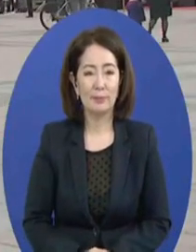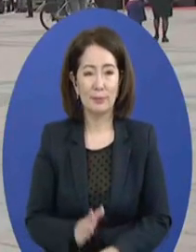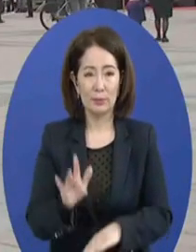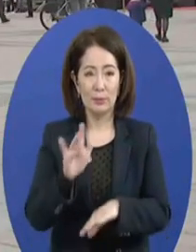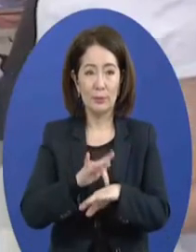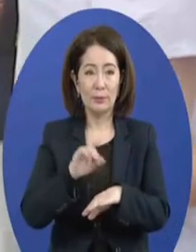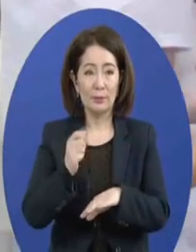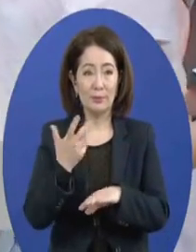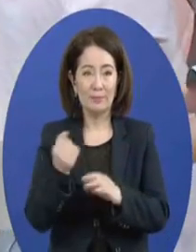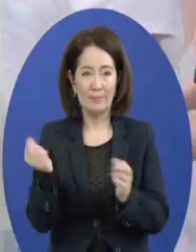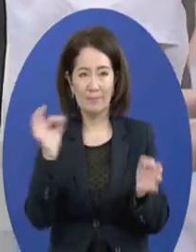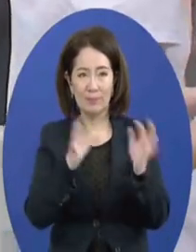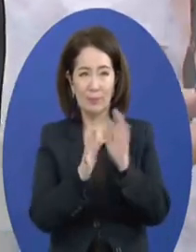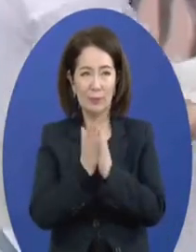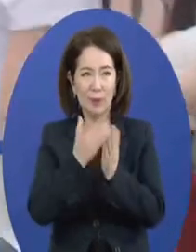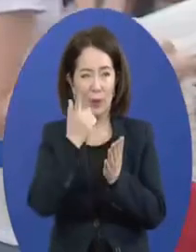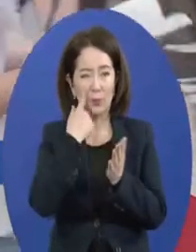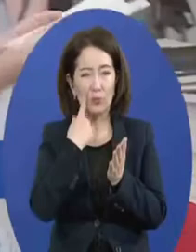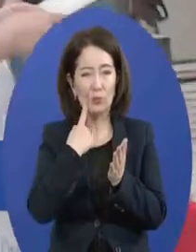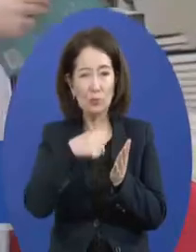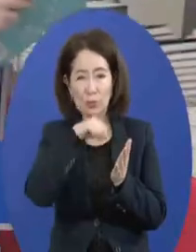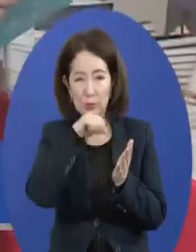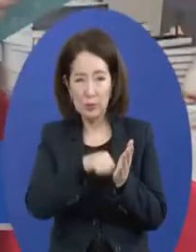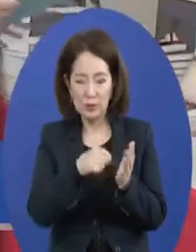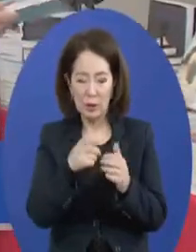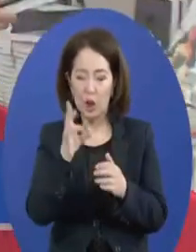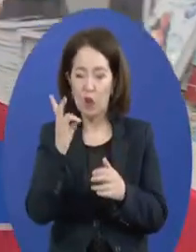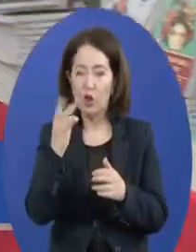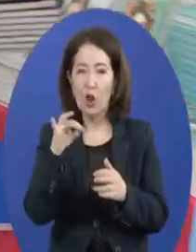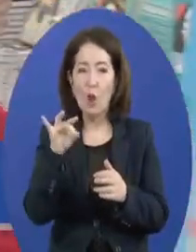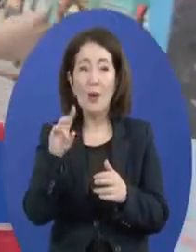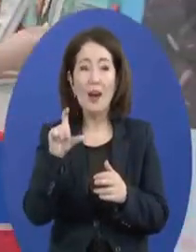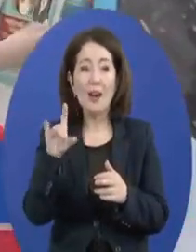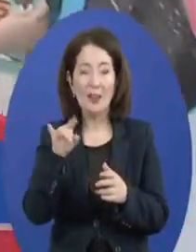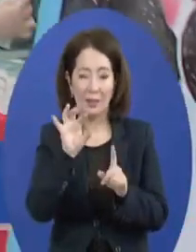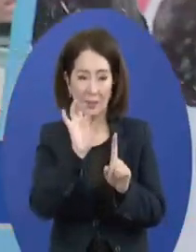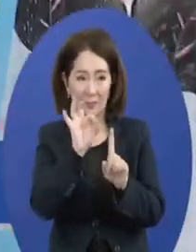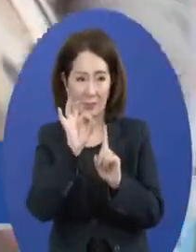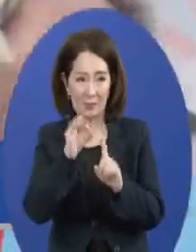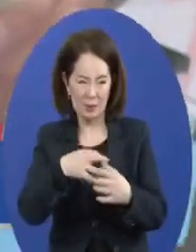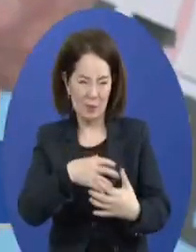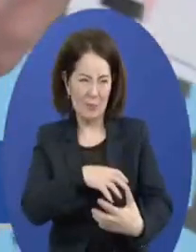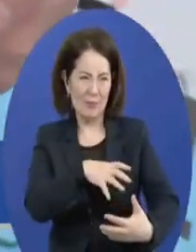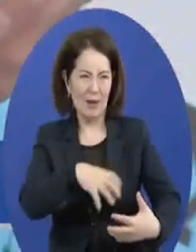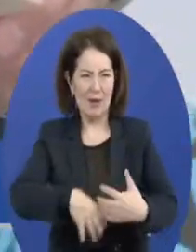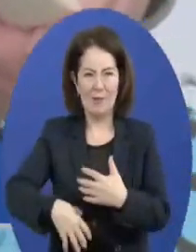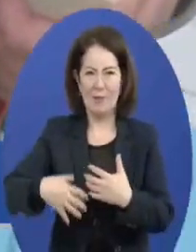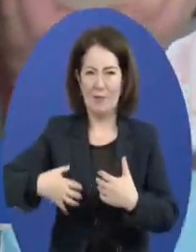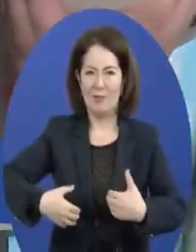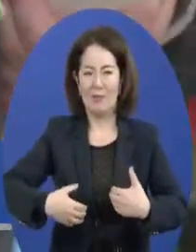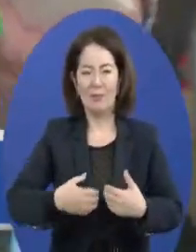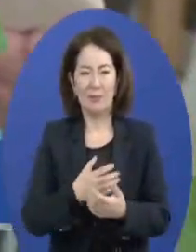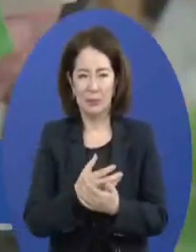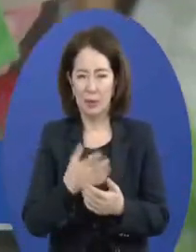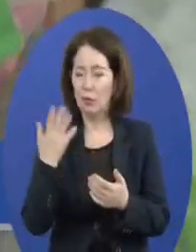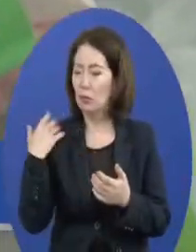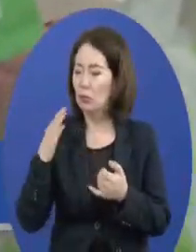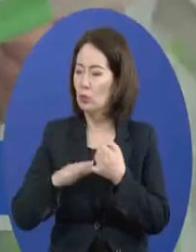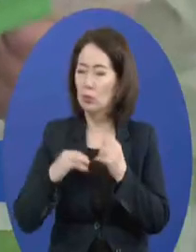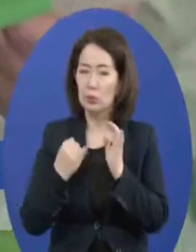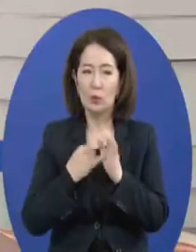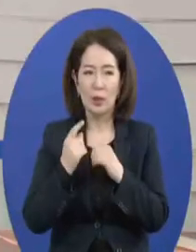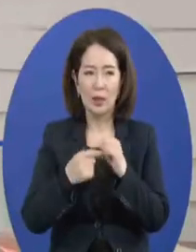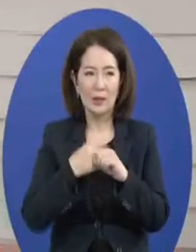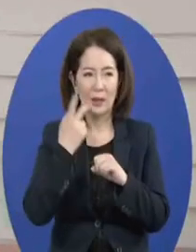Төв талбайд цугласан номон дурлагч олноос номын эрдэнэ гэх энэ залууг онцоллоо. Гартаа багтахгүй ном авсан тэрээр сүүлийн 6 жил